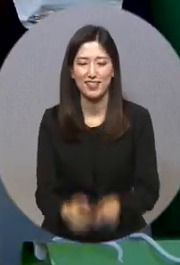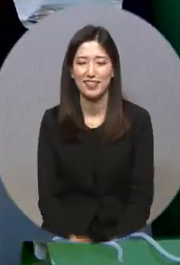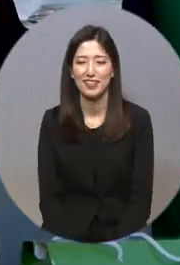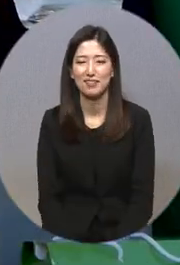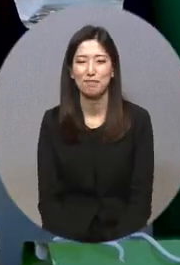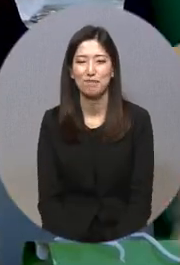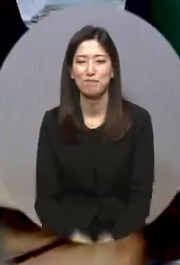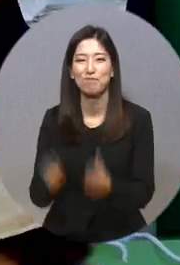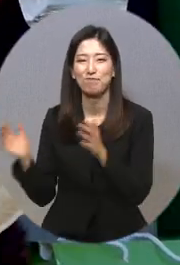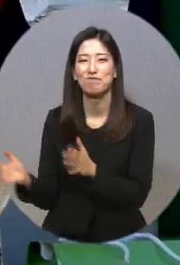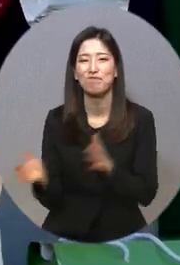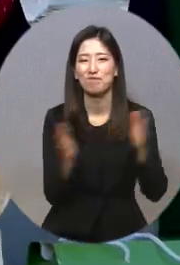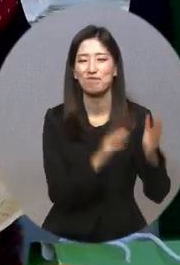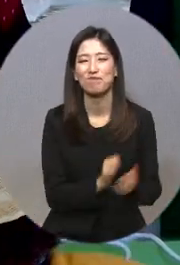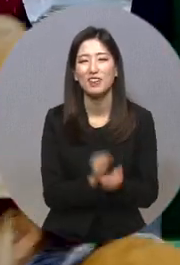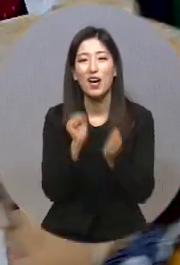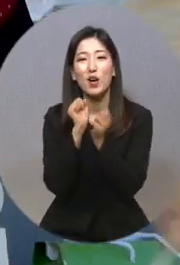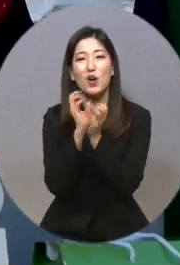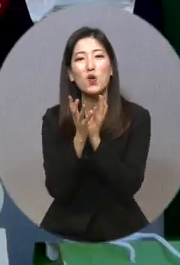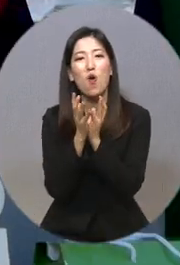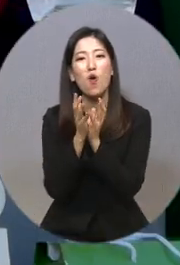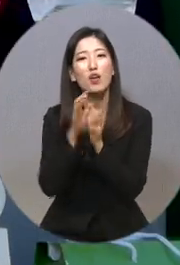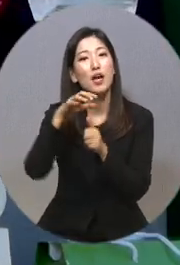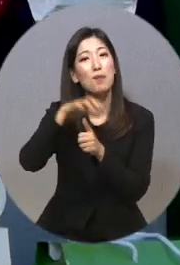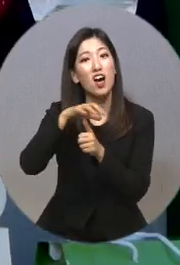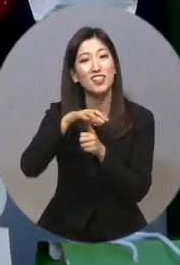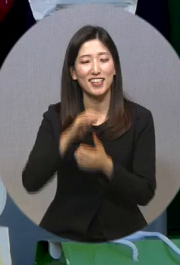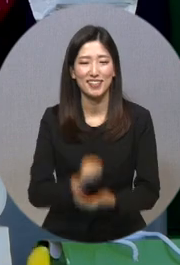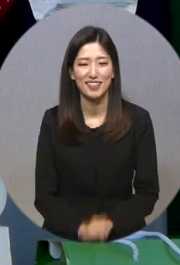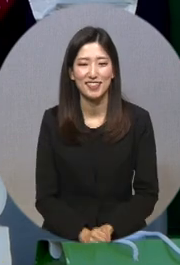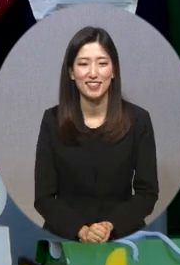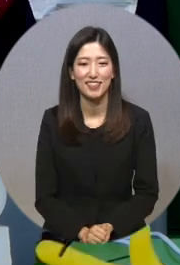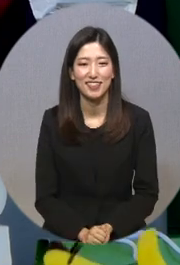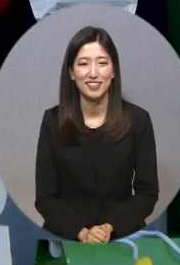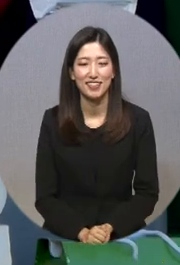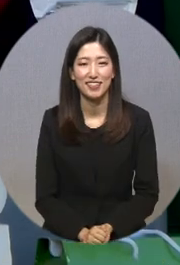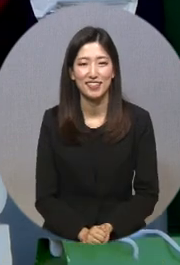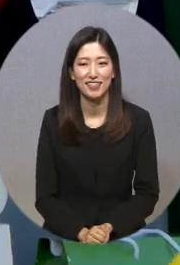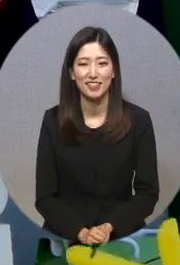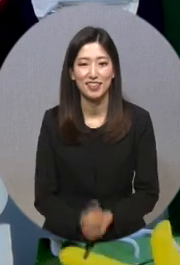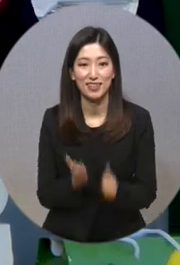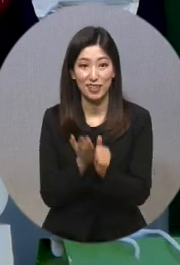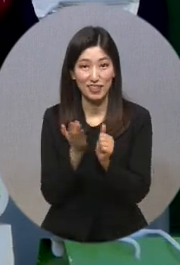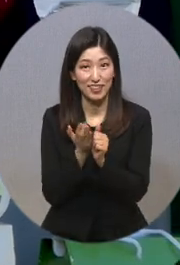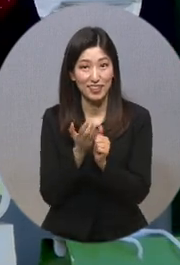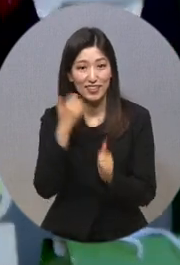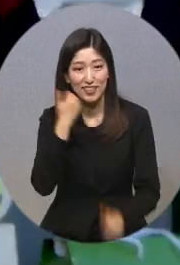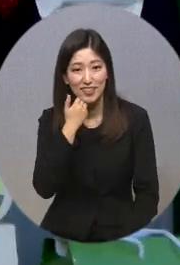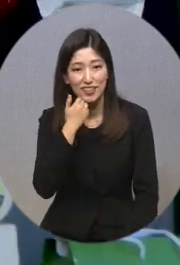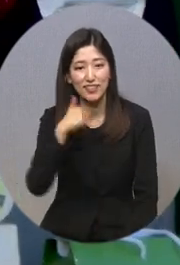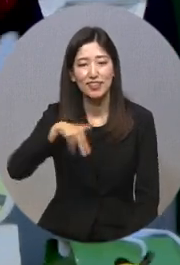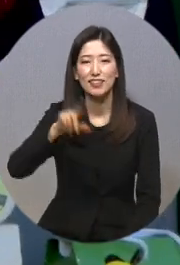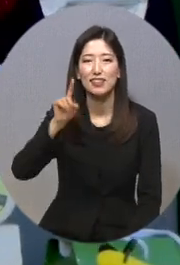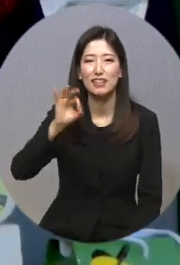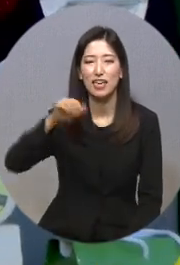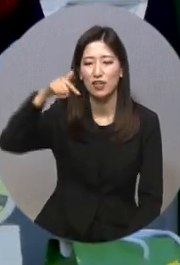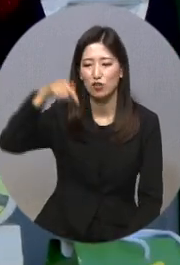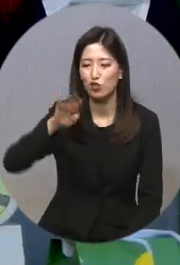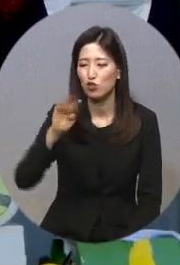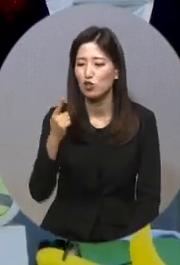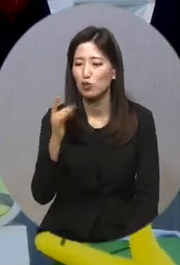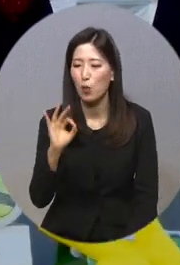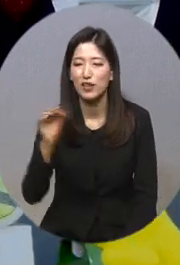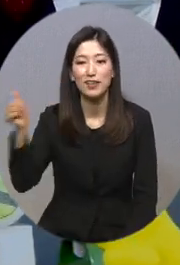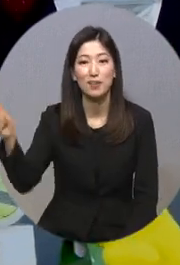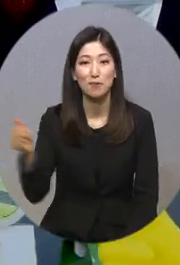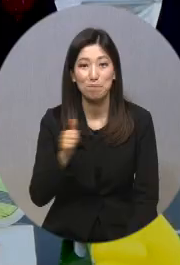이번에는요 꽃송이 버섯 소개하겠습니다. 백아산 꽃송이 버섯 재배하고 계신 장구공 대표님